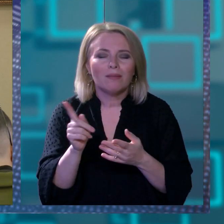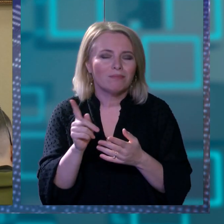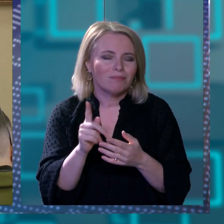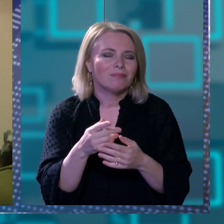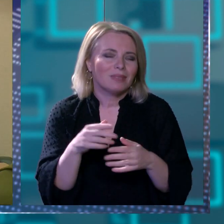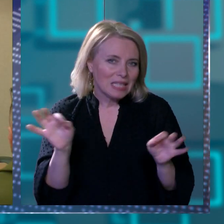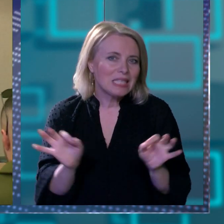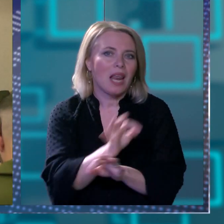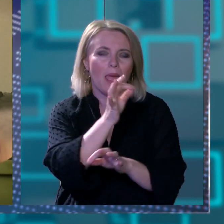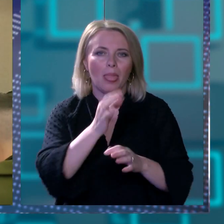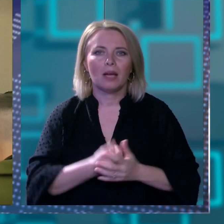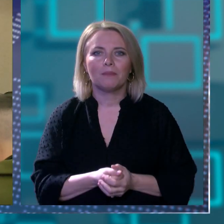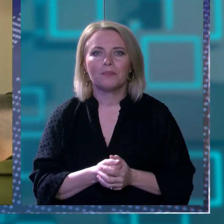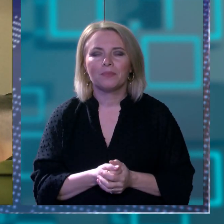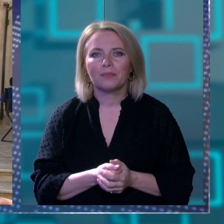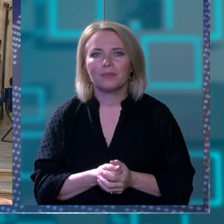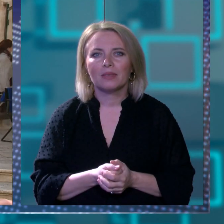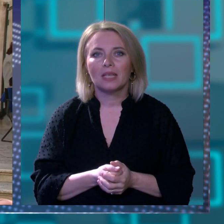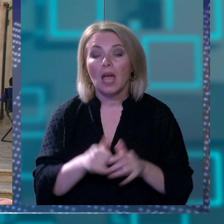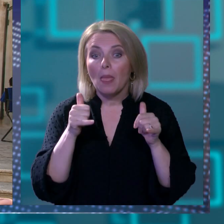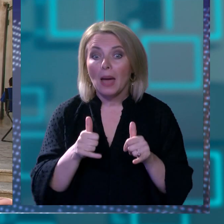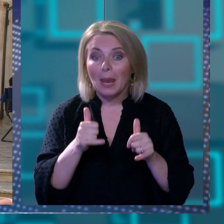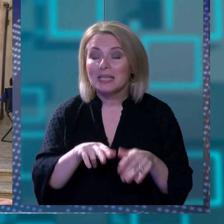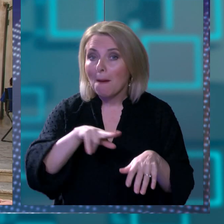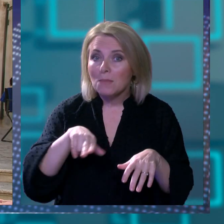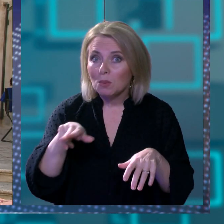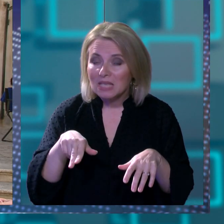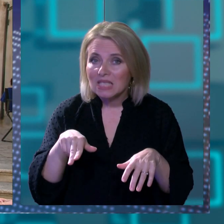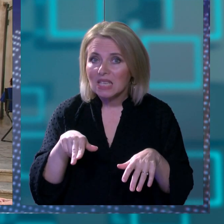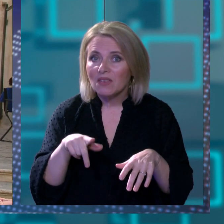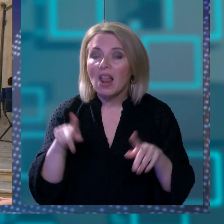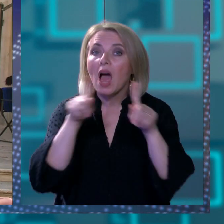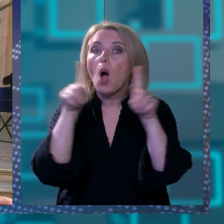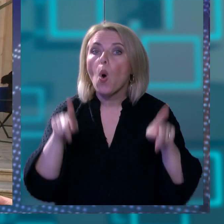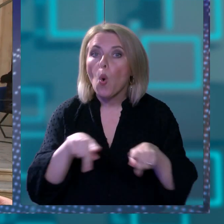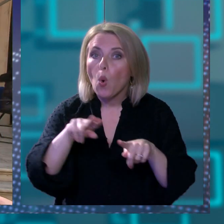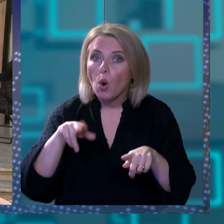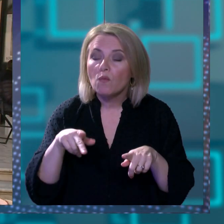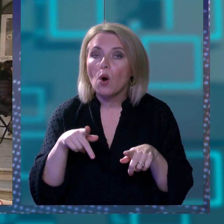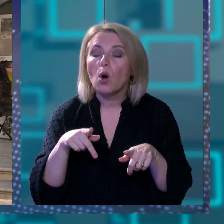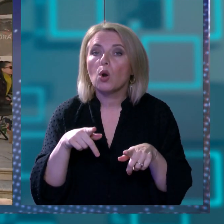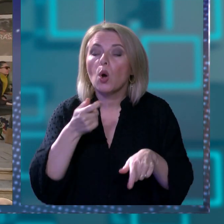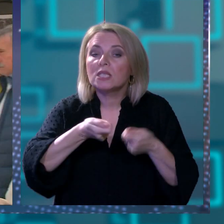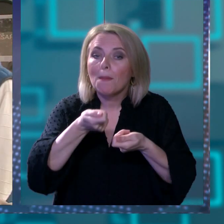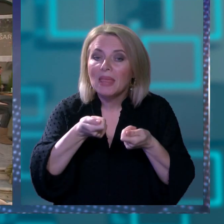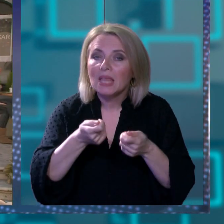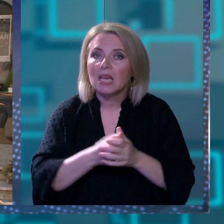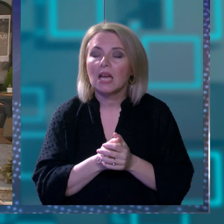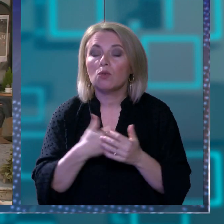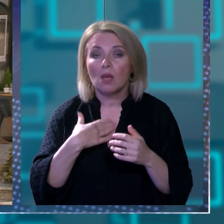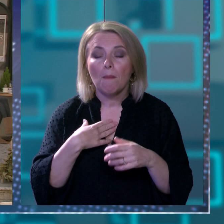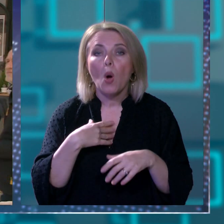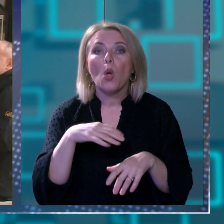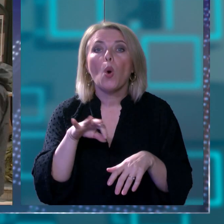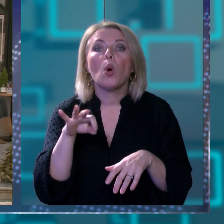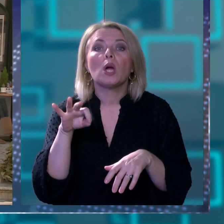sreću. Pa sam danas potpisivala ugovor o stipendiranju za čer